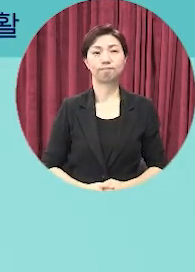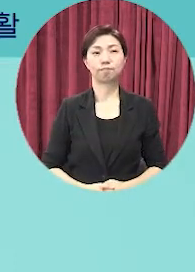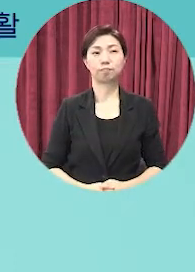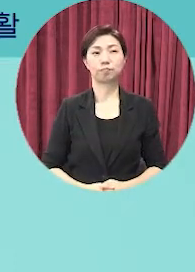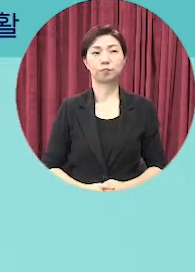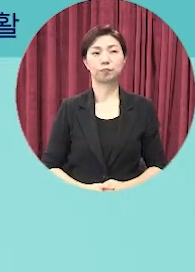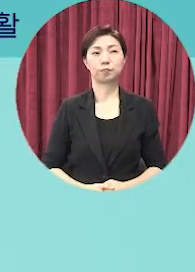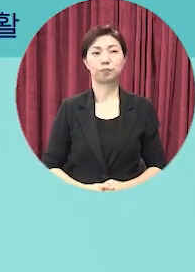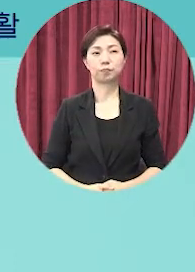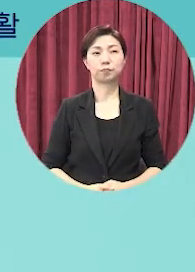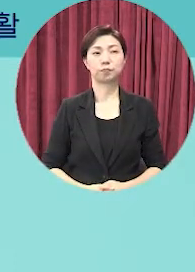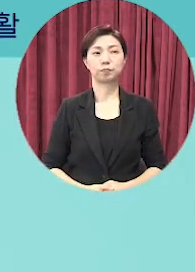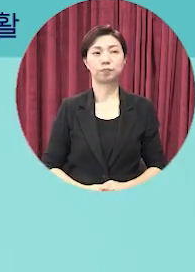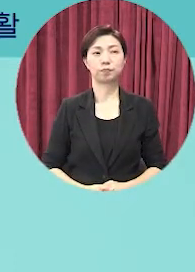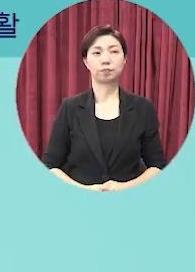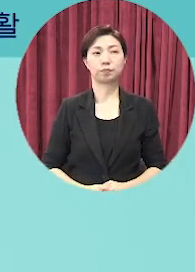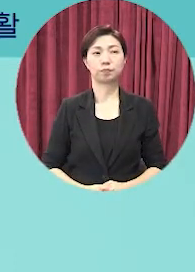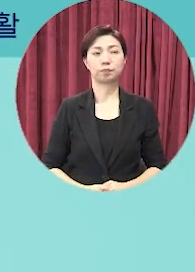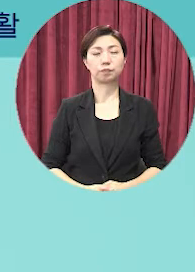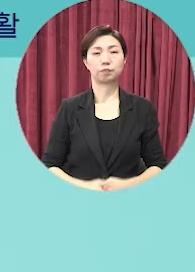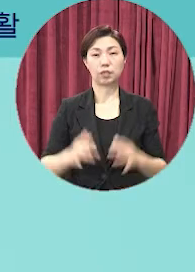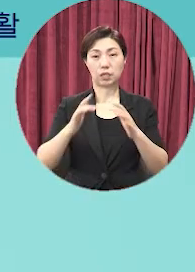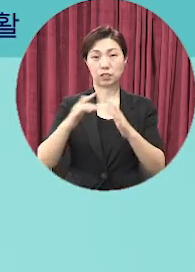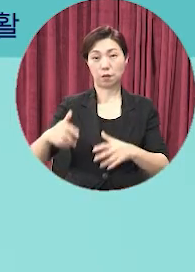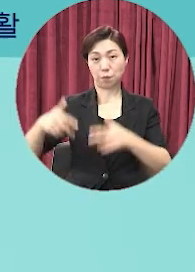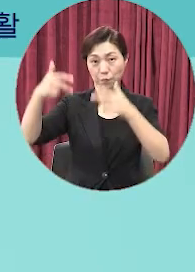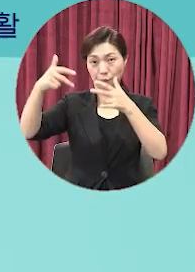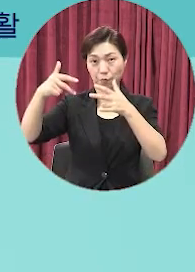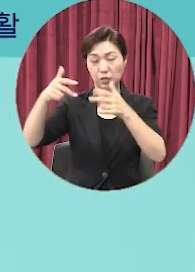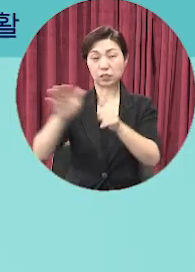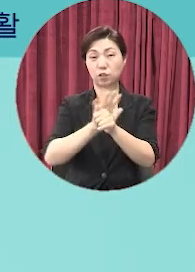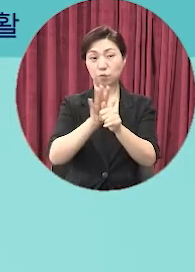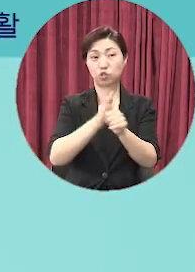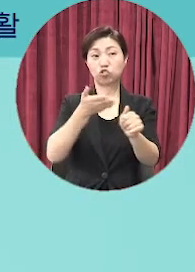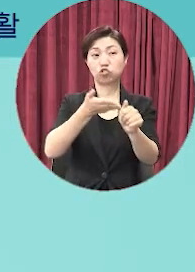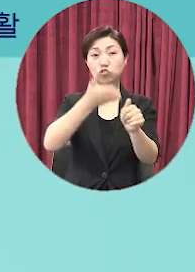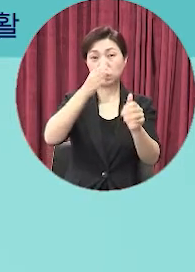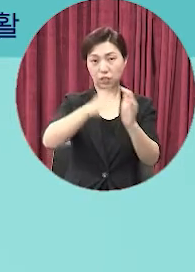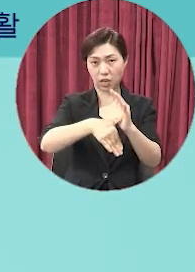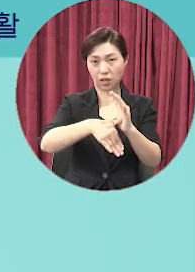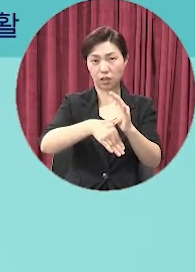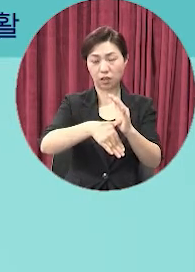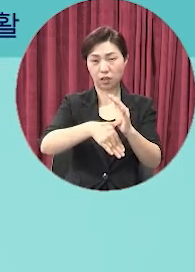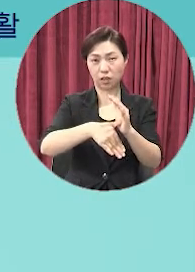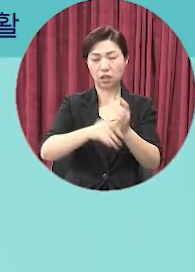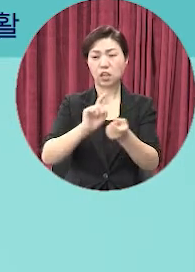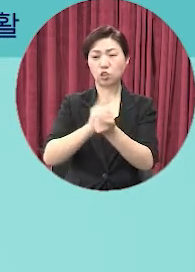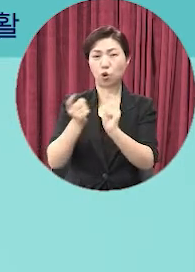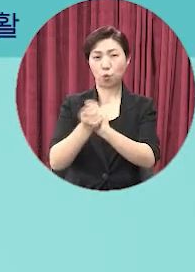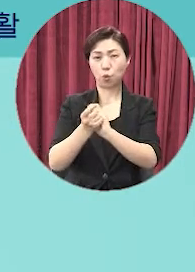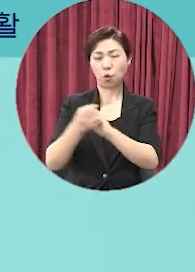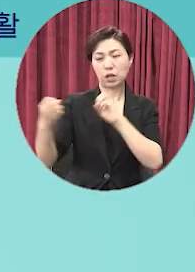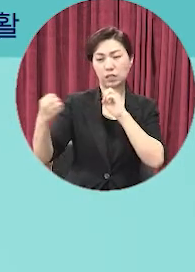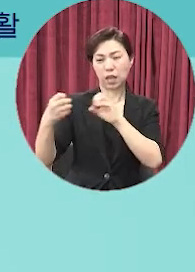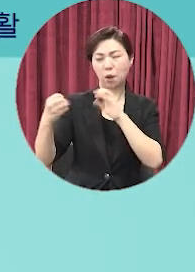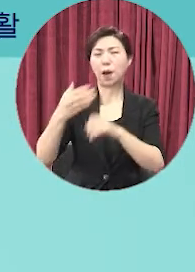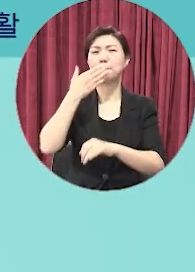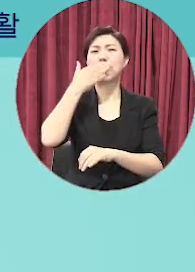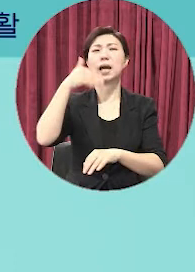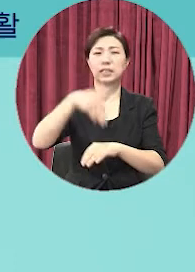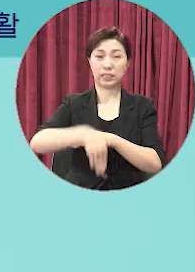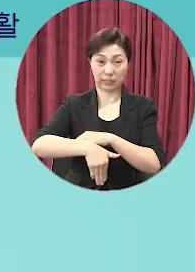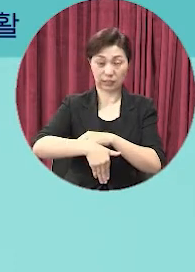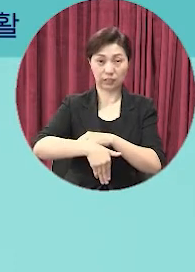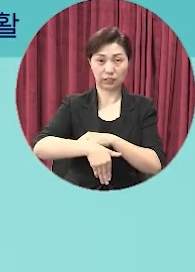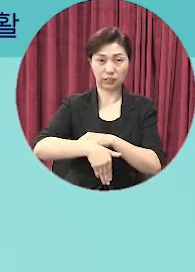또한 비대면 서비스를 제공할 때도 실시간 쌍방 소통으로 제공할